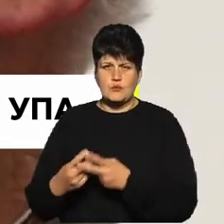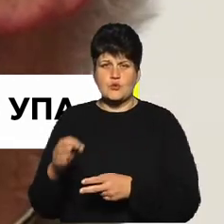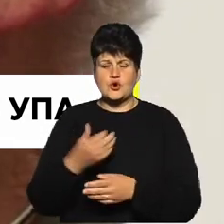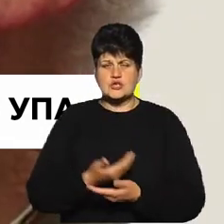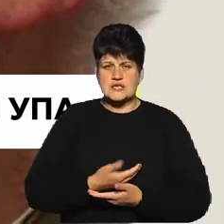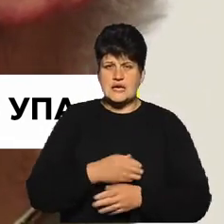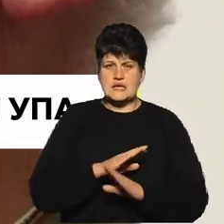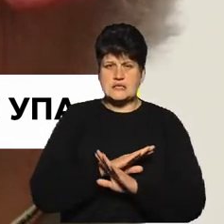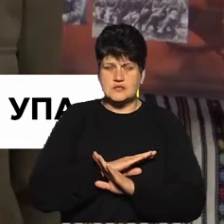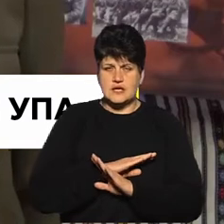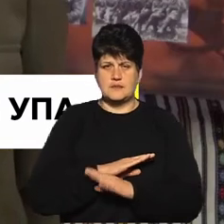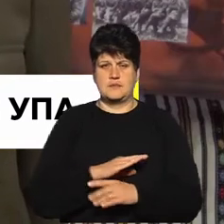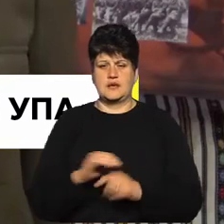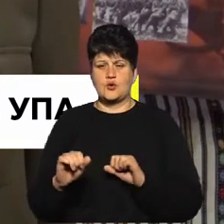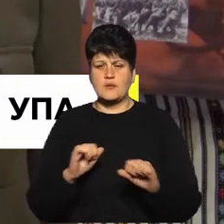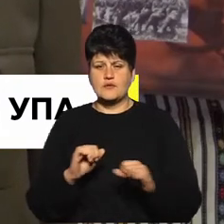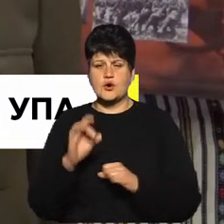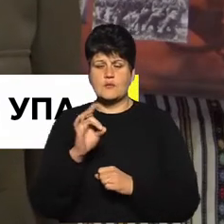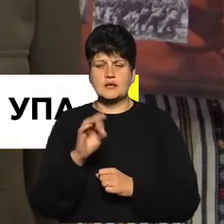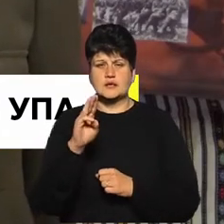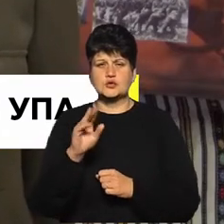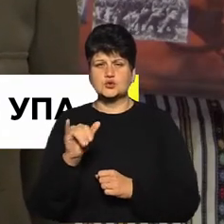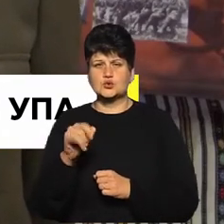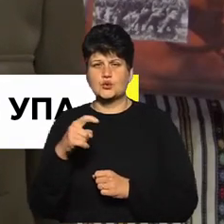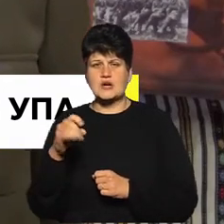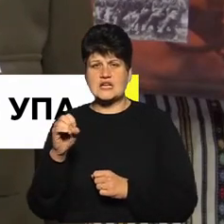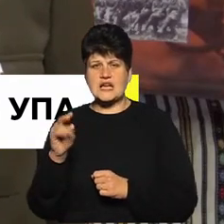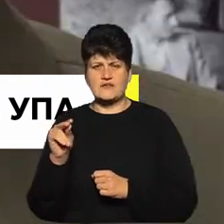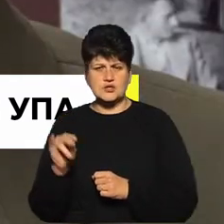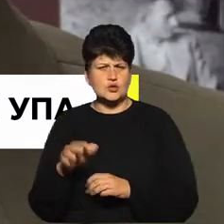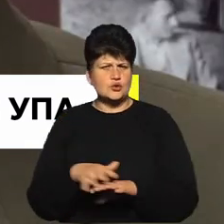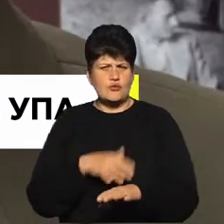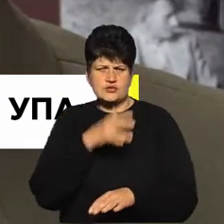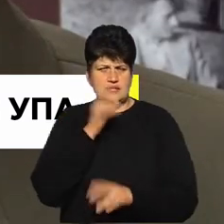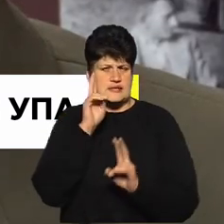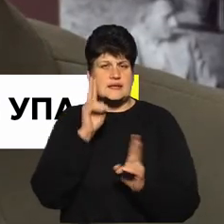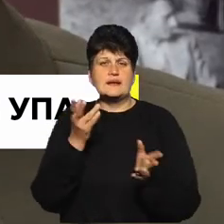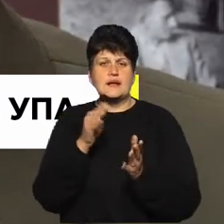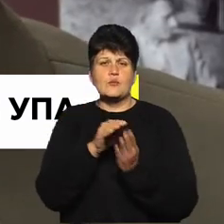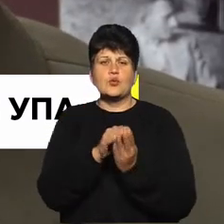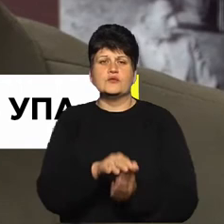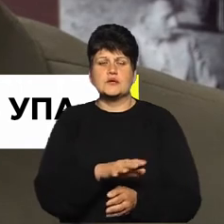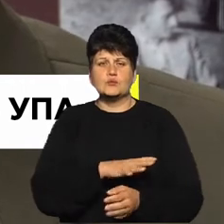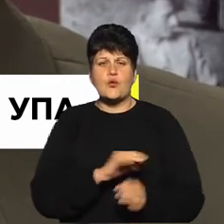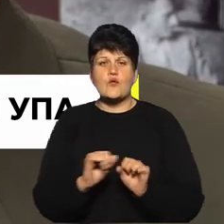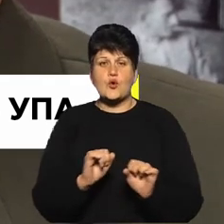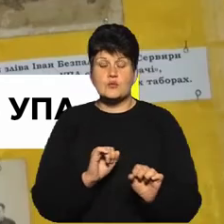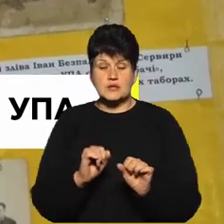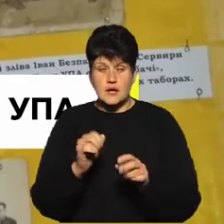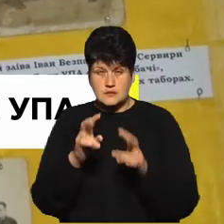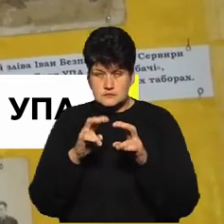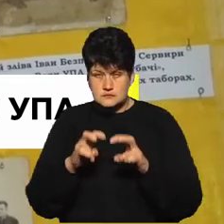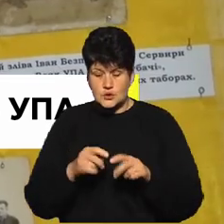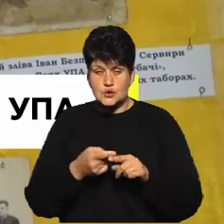УПА Романа Шухевича. Каже, тривалий час ніхто не знав, де похований командир. Доповідач розповів, що, досліджуючи цю тему,